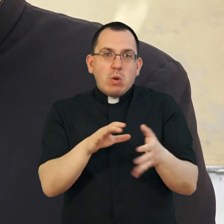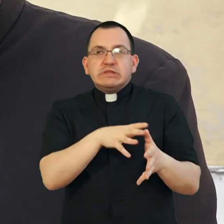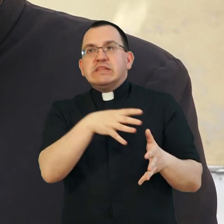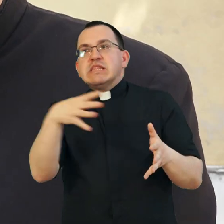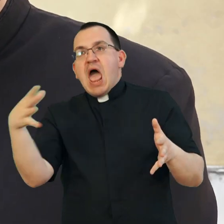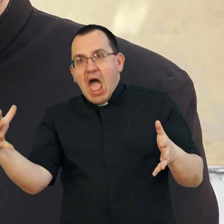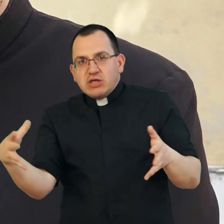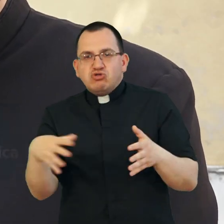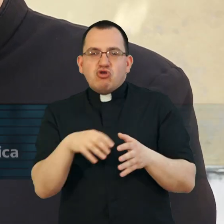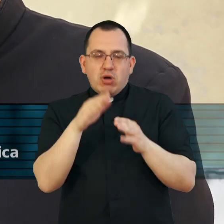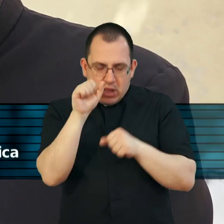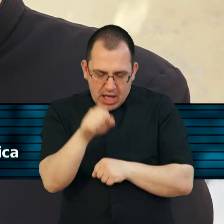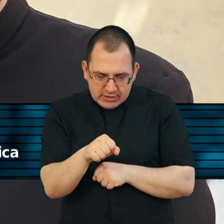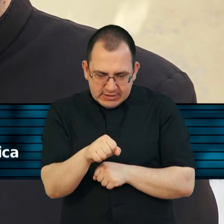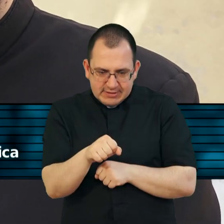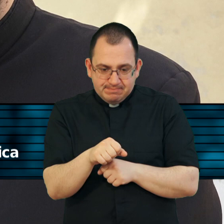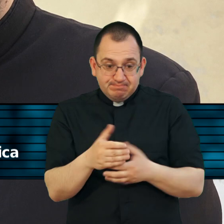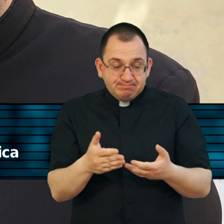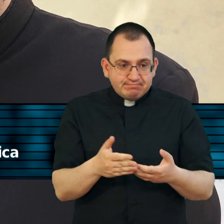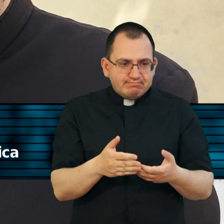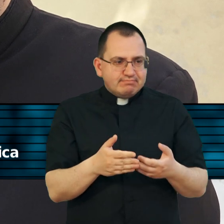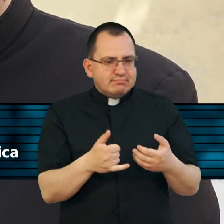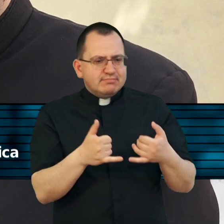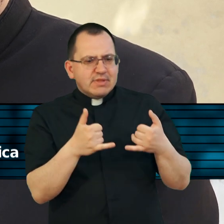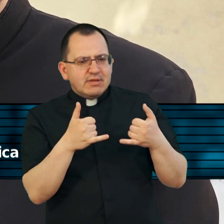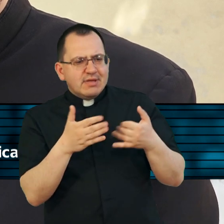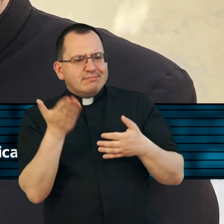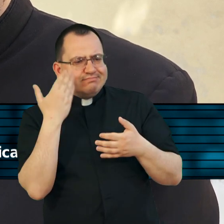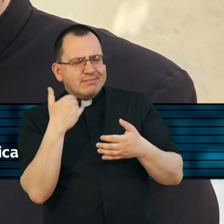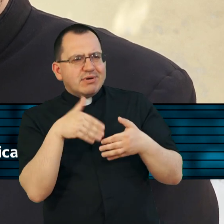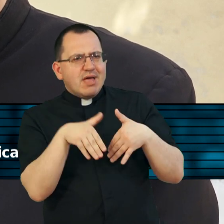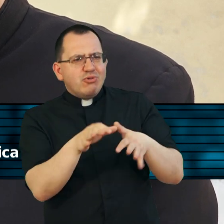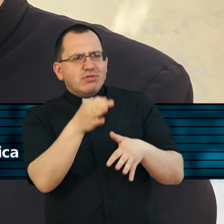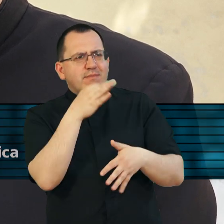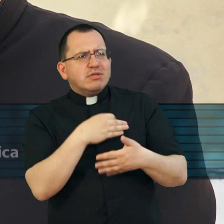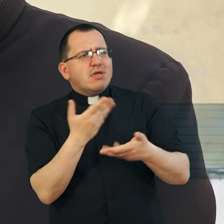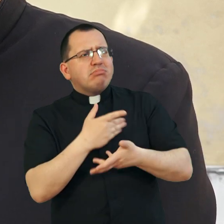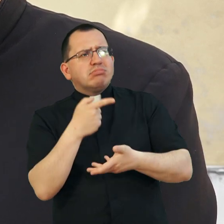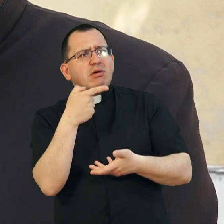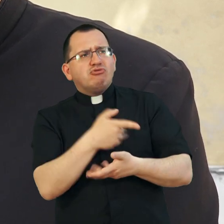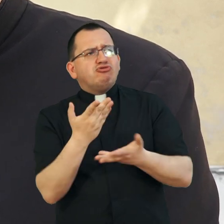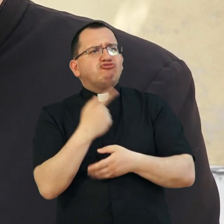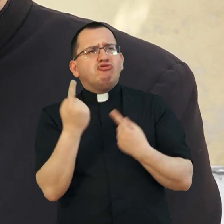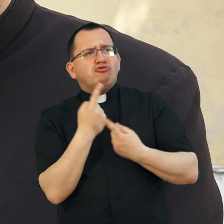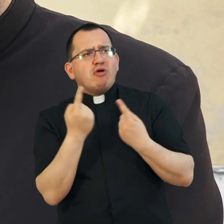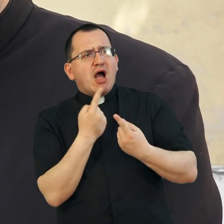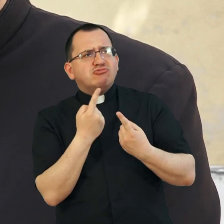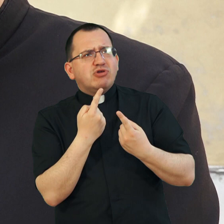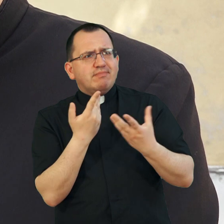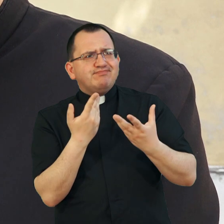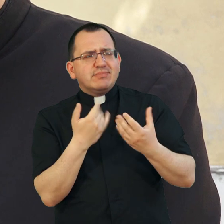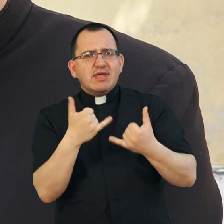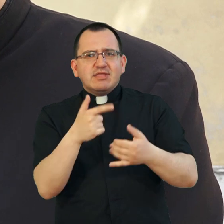mnogi upitnici otklonili, a to je bilo što je to, što se događa, zašto to, kako to. I onda smo doista